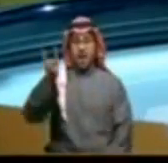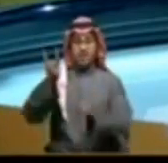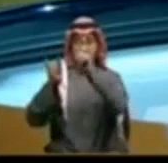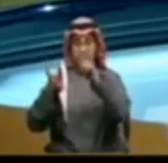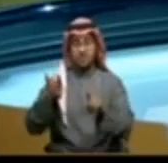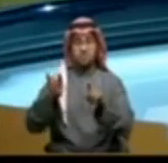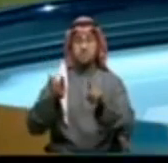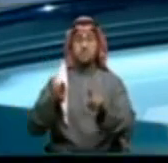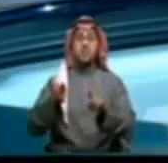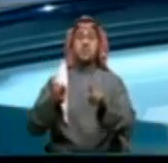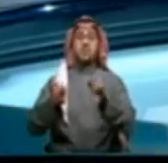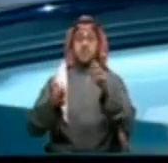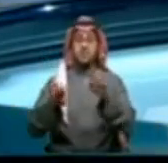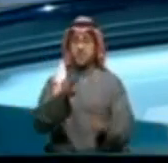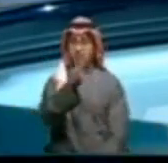10 من شهر صفر لعام